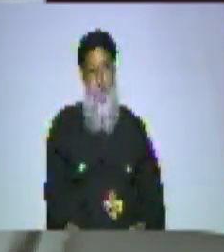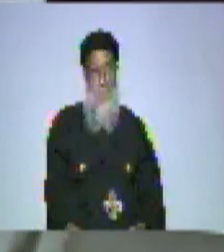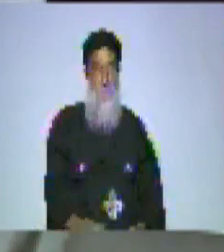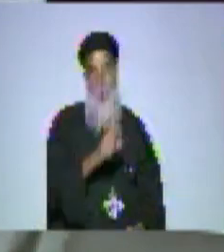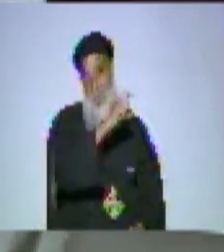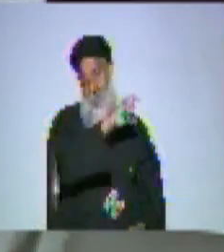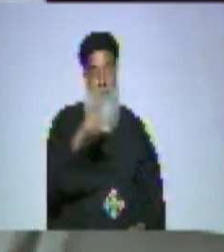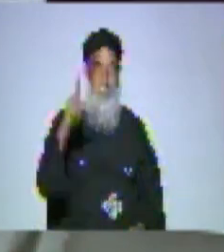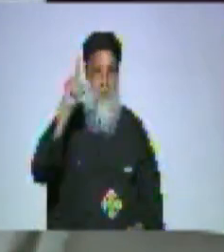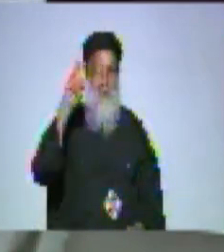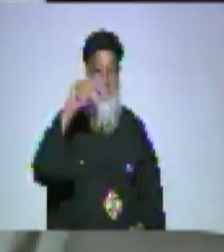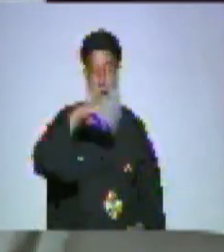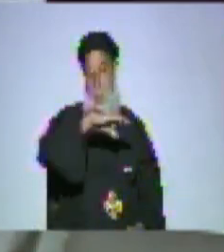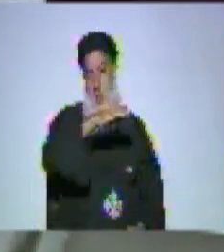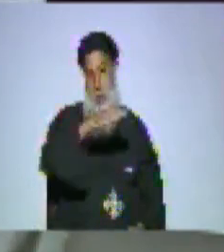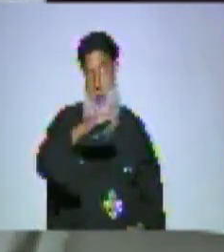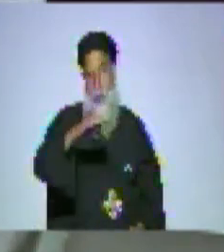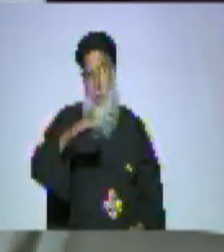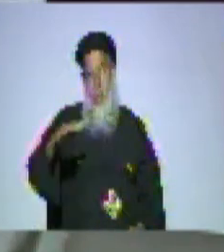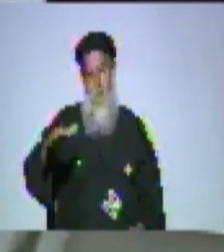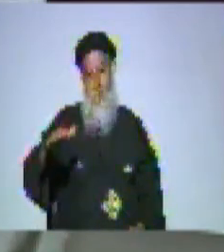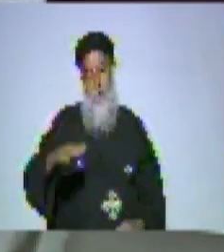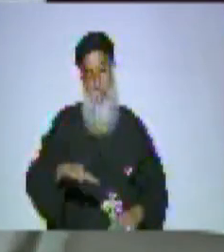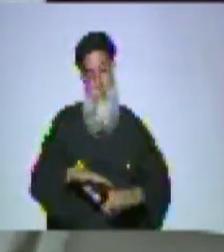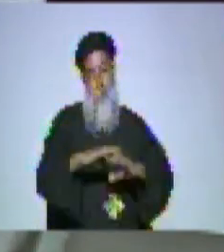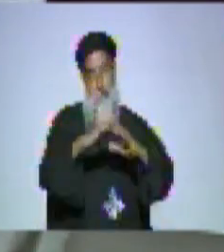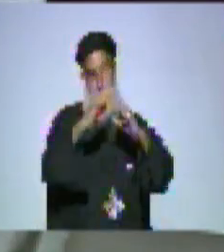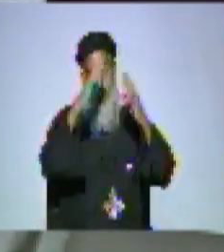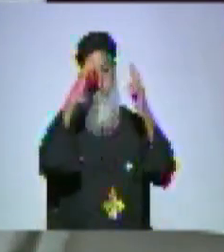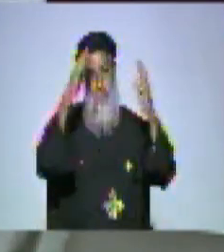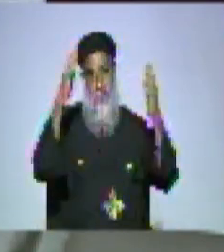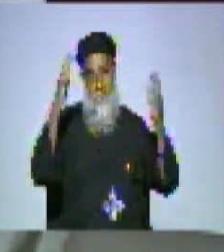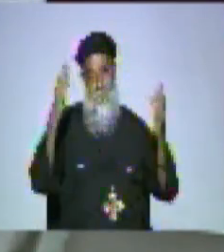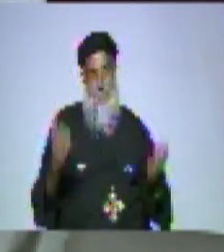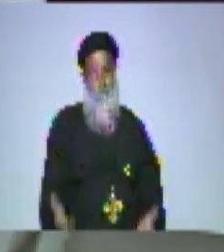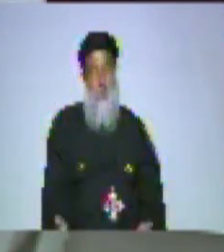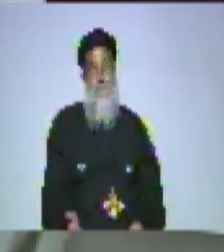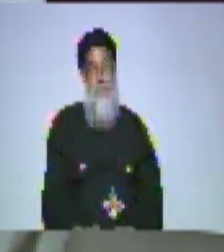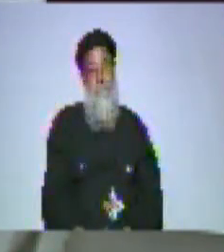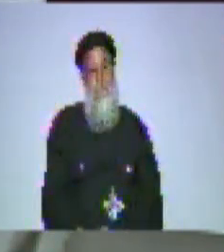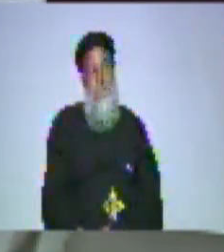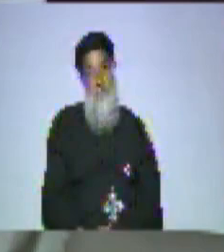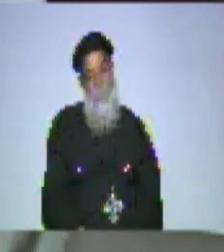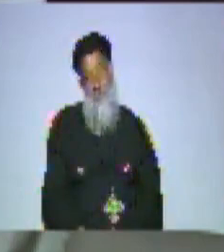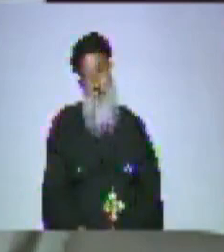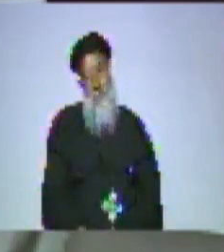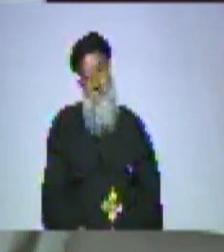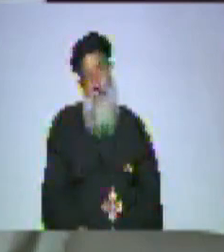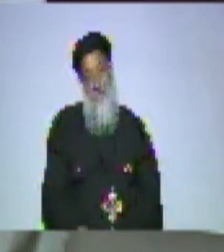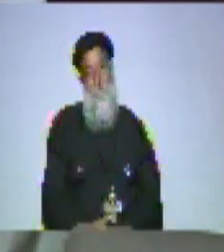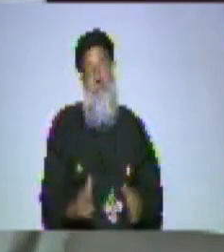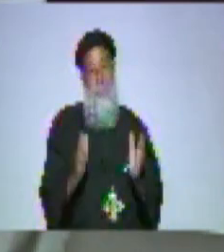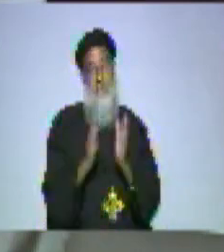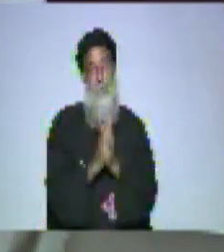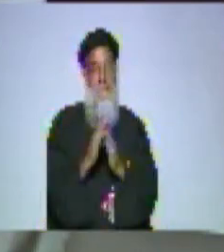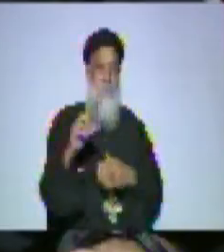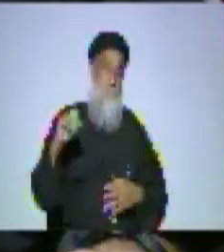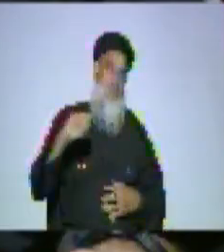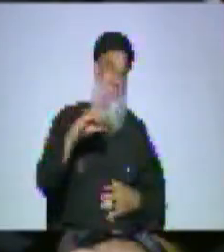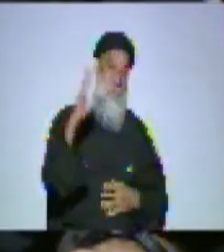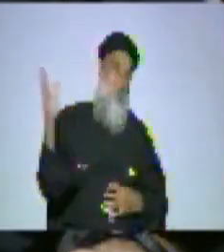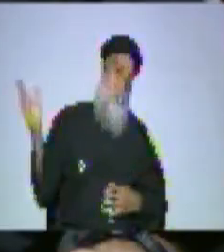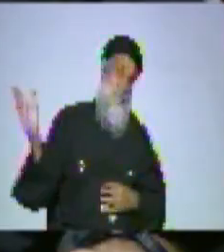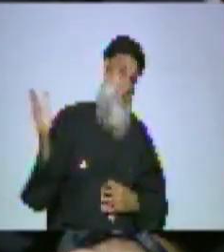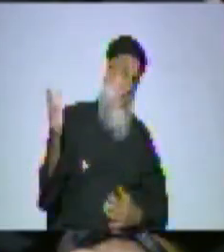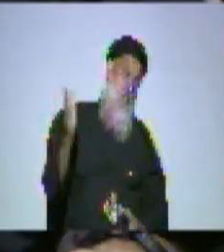النيل لما بيفيض النيل فيضان النيل صار لي من اول 12 بقول لحد